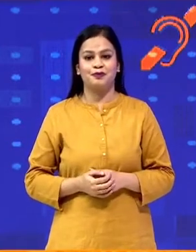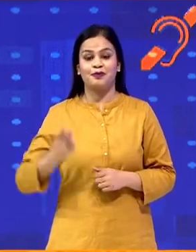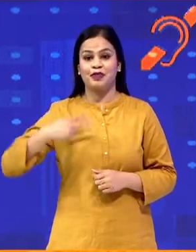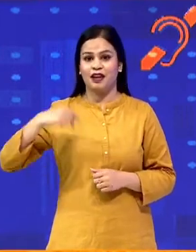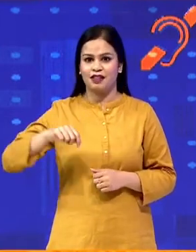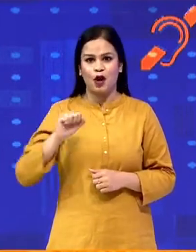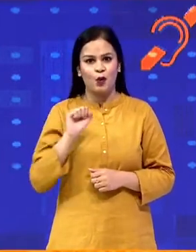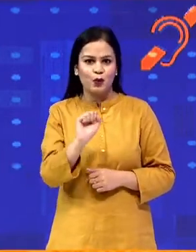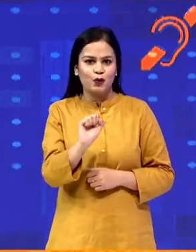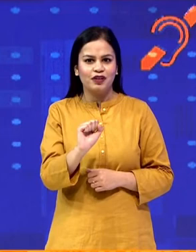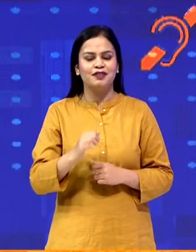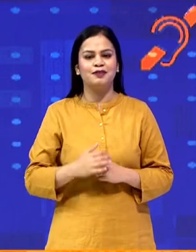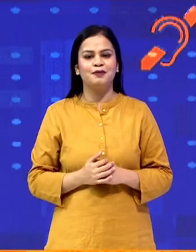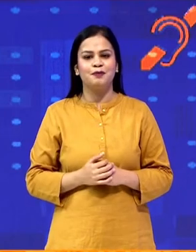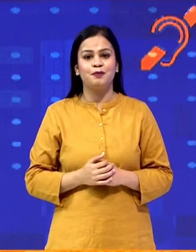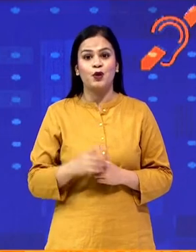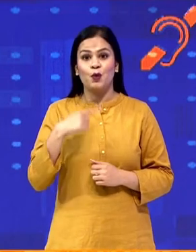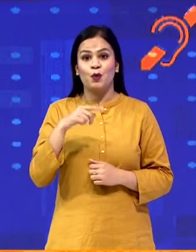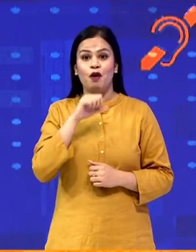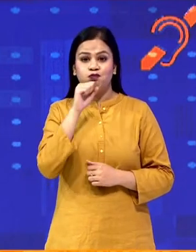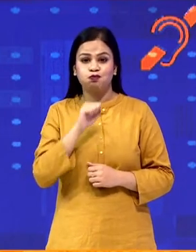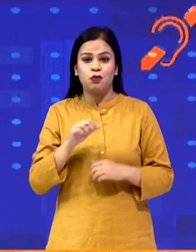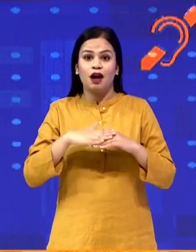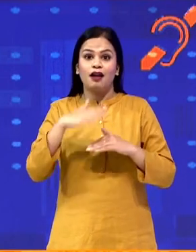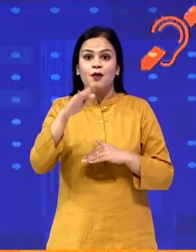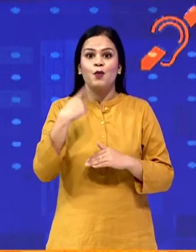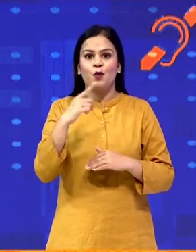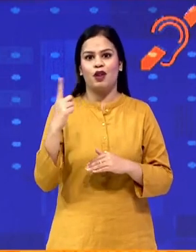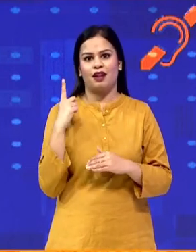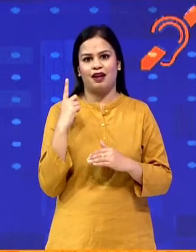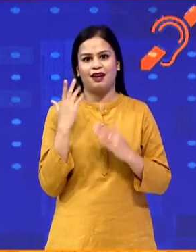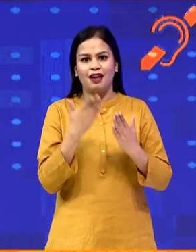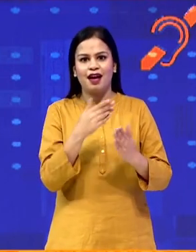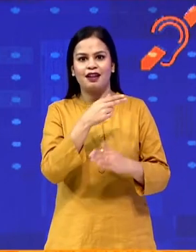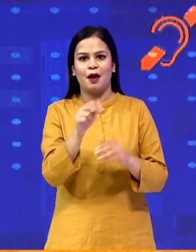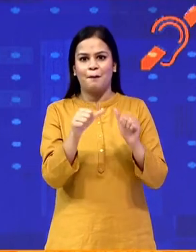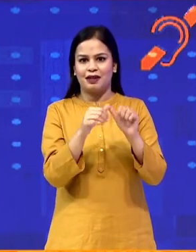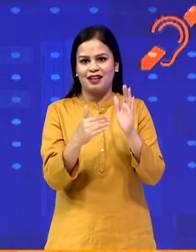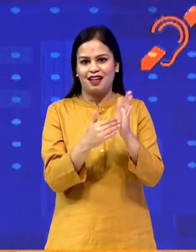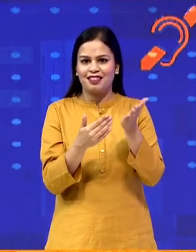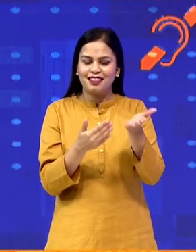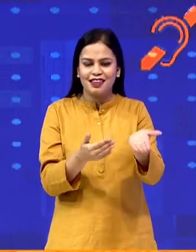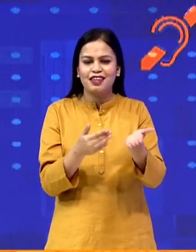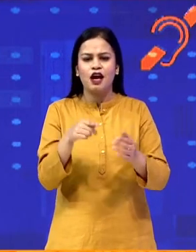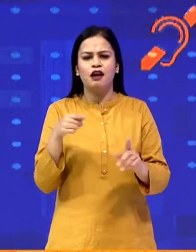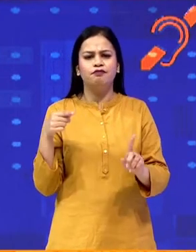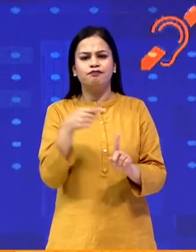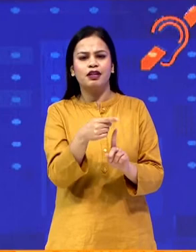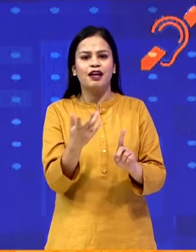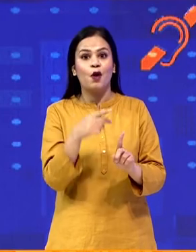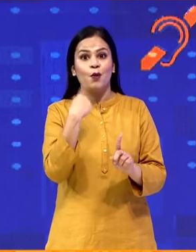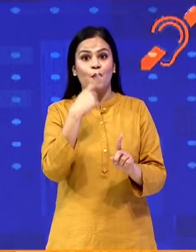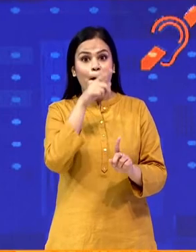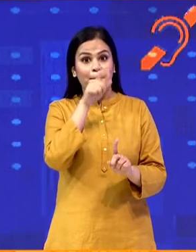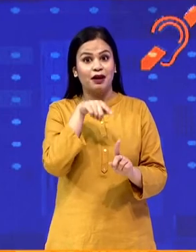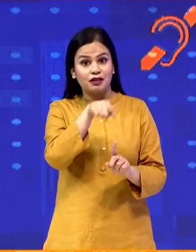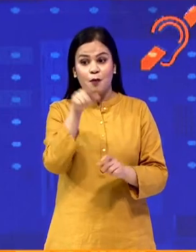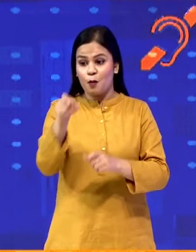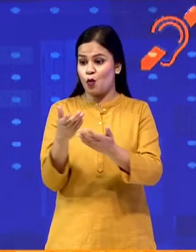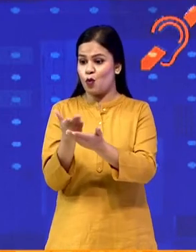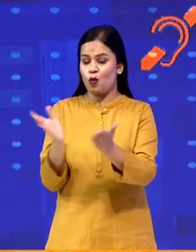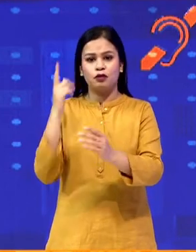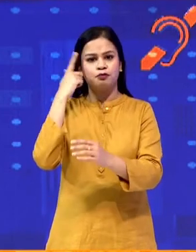आपकी अदालत में सीनरी लीडर आलम नबी आजाद पर इल्जाम है की ये लोगों को